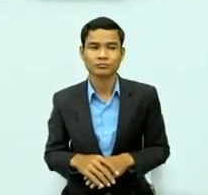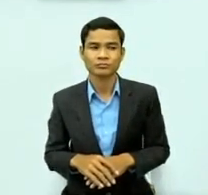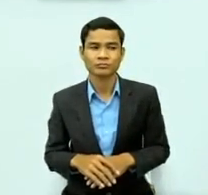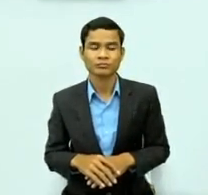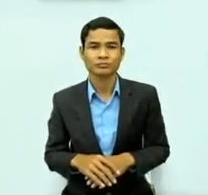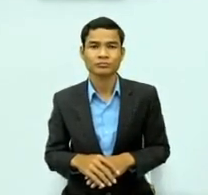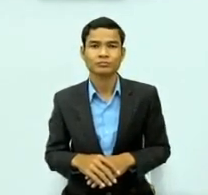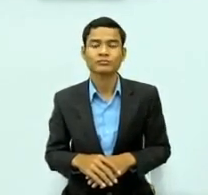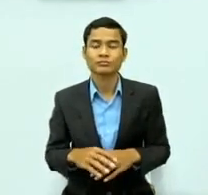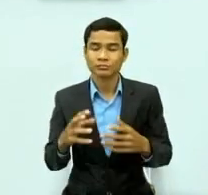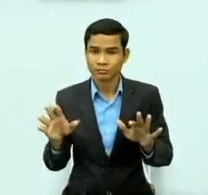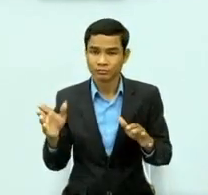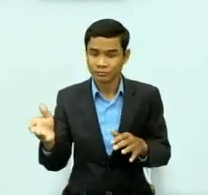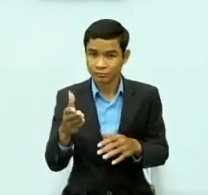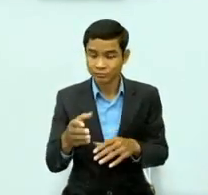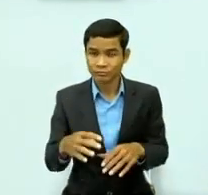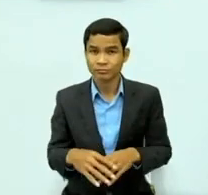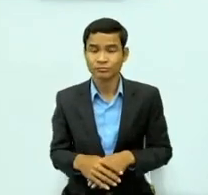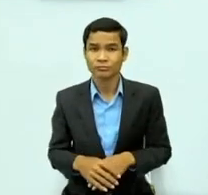ចារួចរាល់ហើយឬនៅ